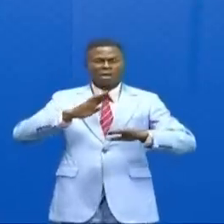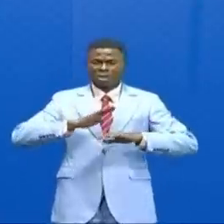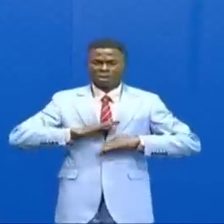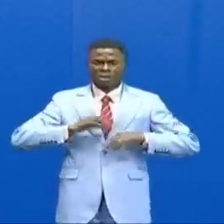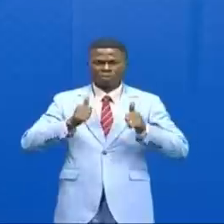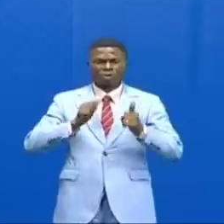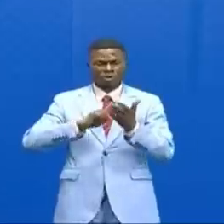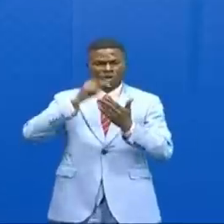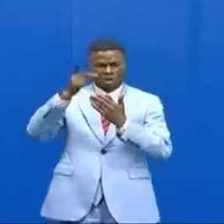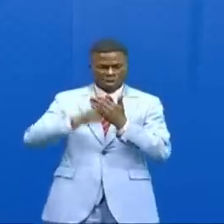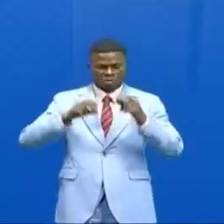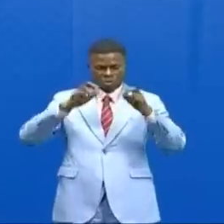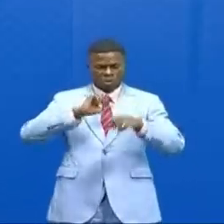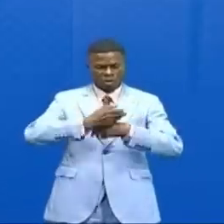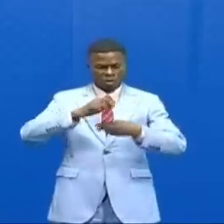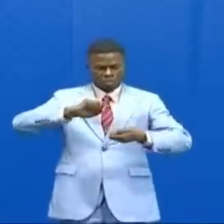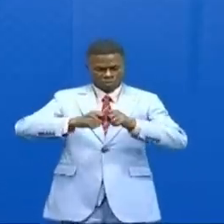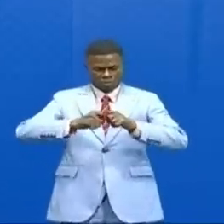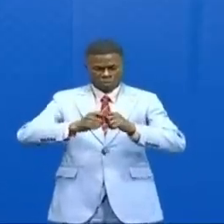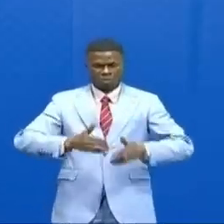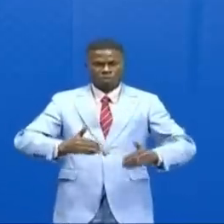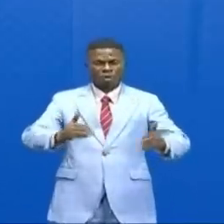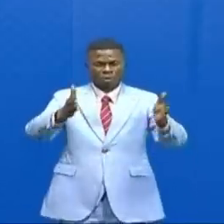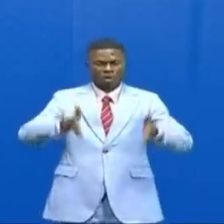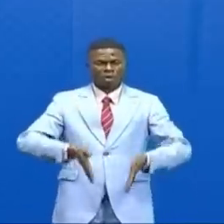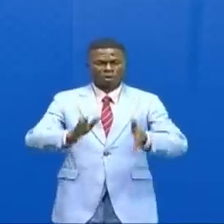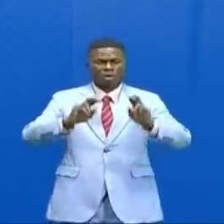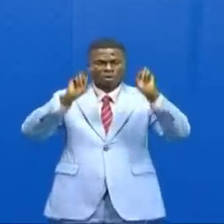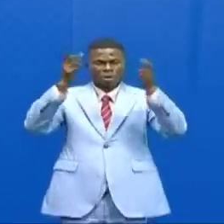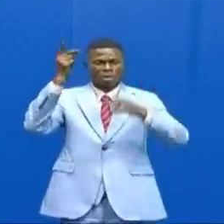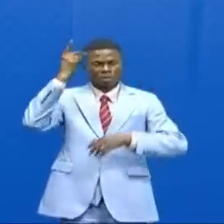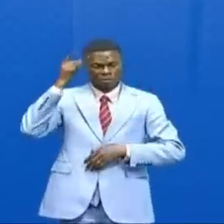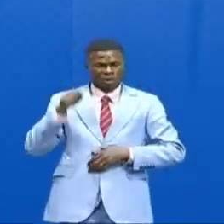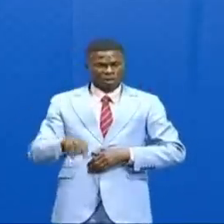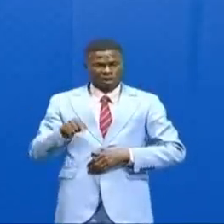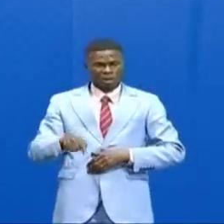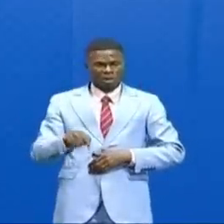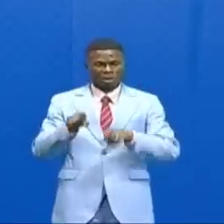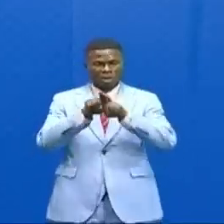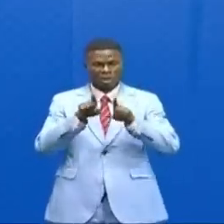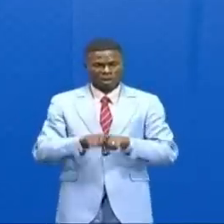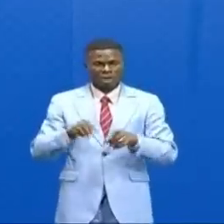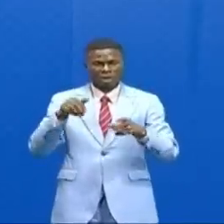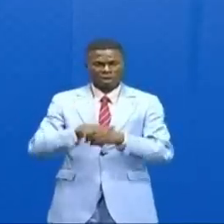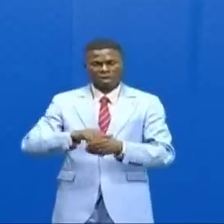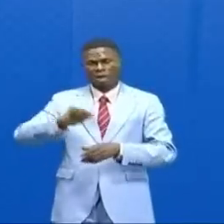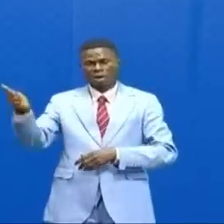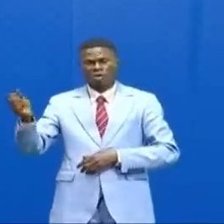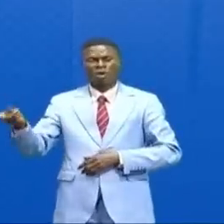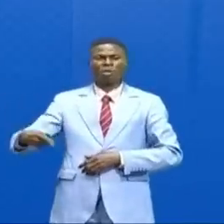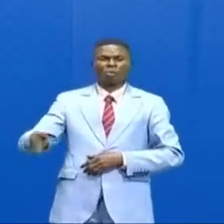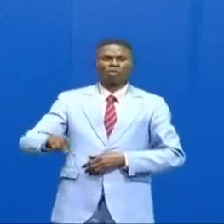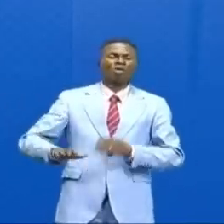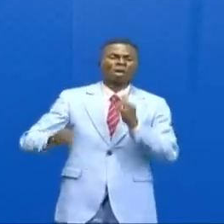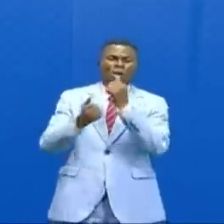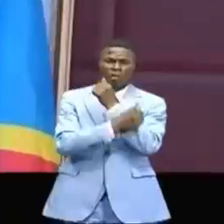des projets d'entretien des constructions dans la voirie de la ville-province de Kinshasa ainsi que dans d'autres provinces du